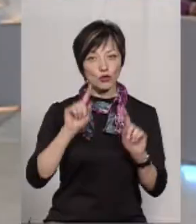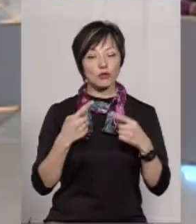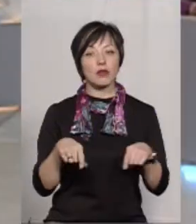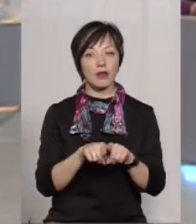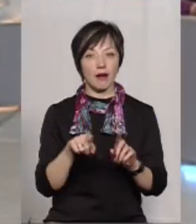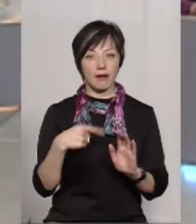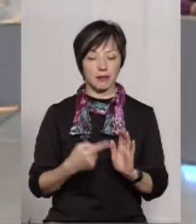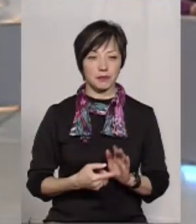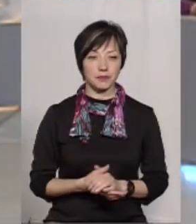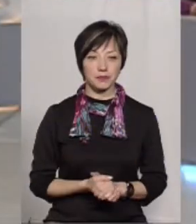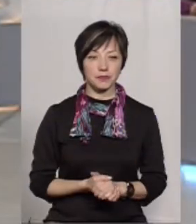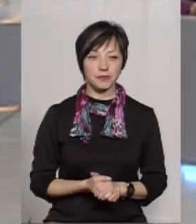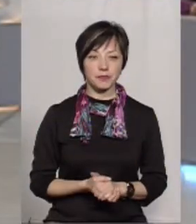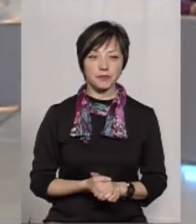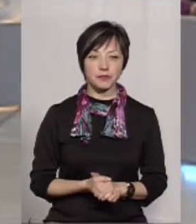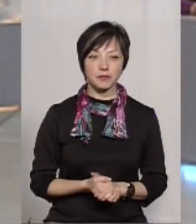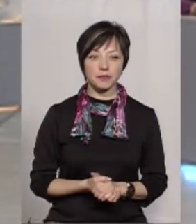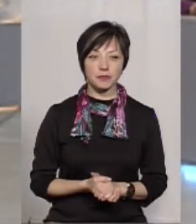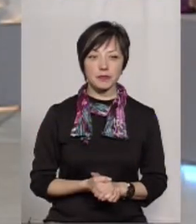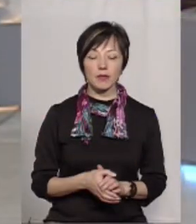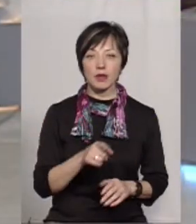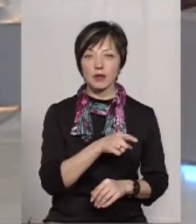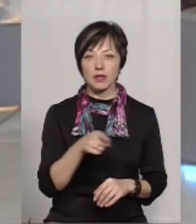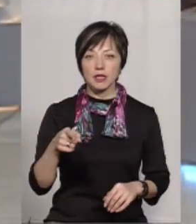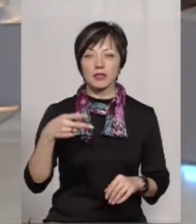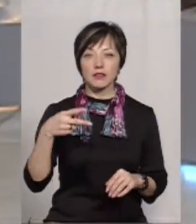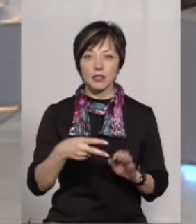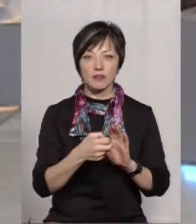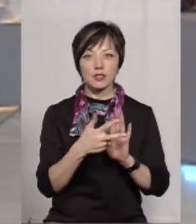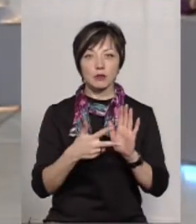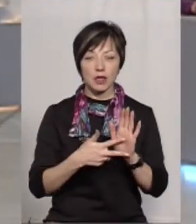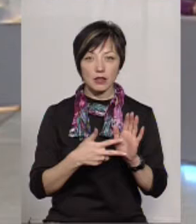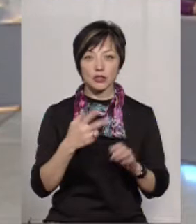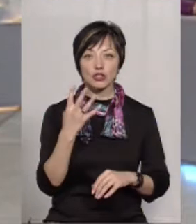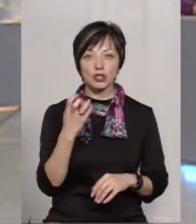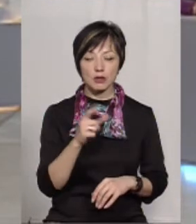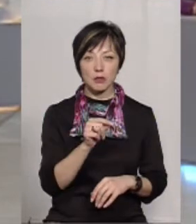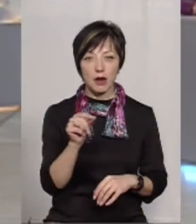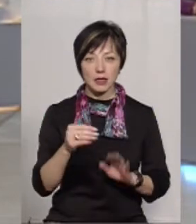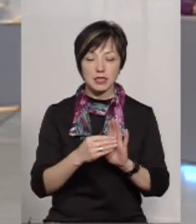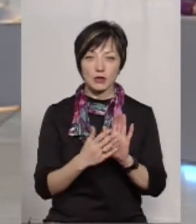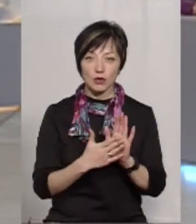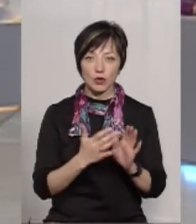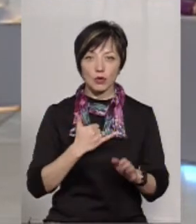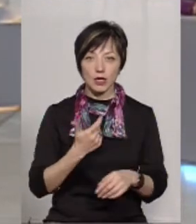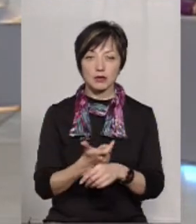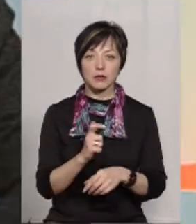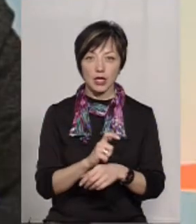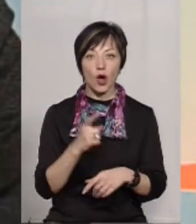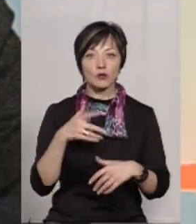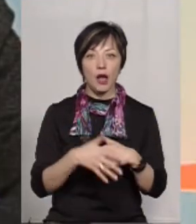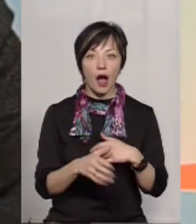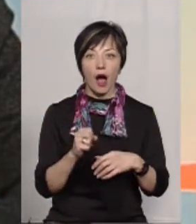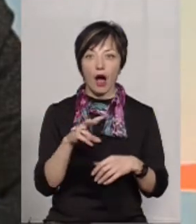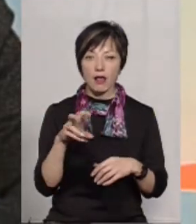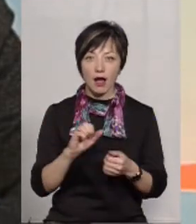так? Ні, у нас протягом 2018 року 400 пар зареєстрували, у нас більше пар. Я